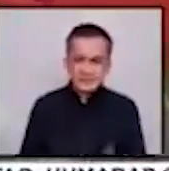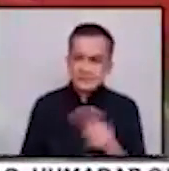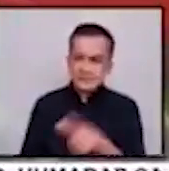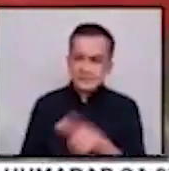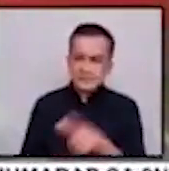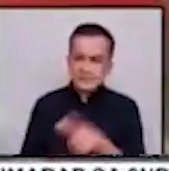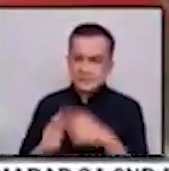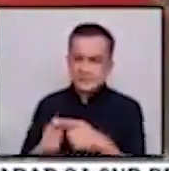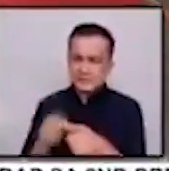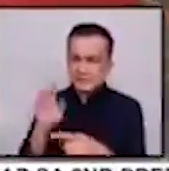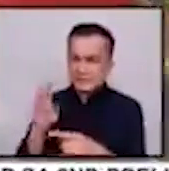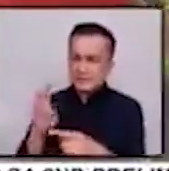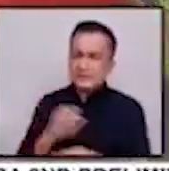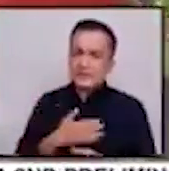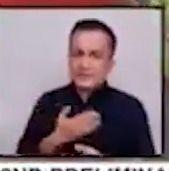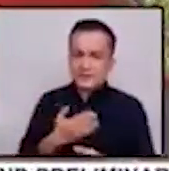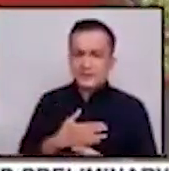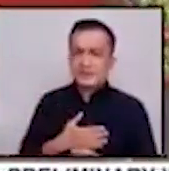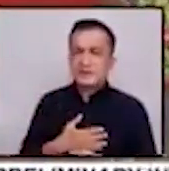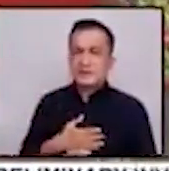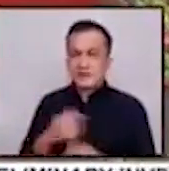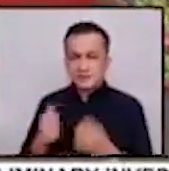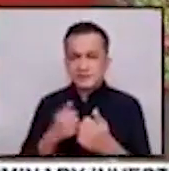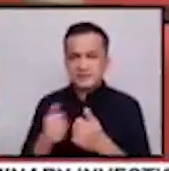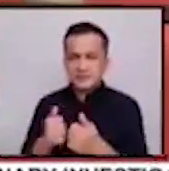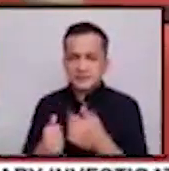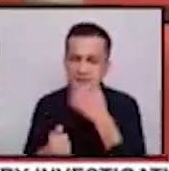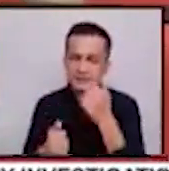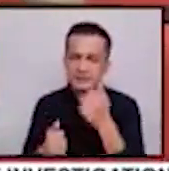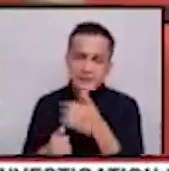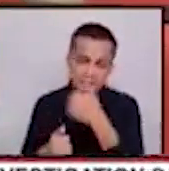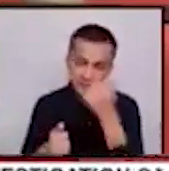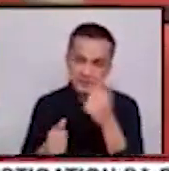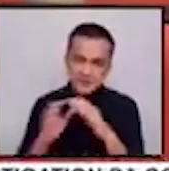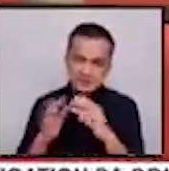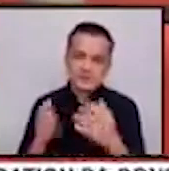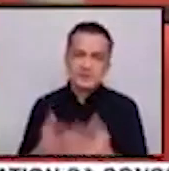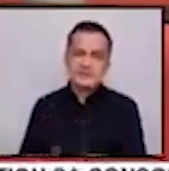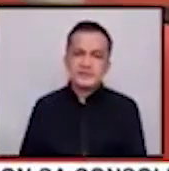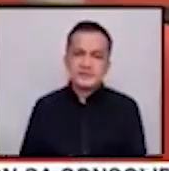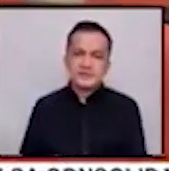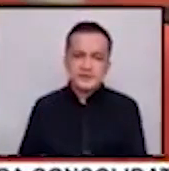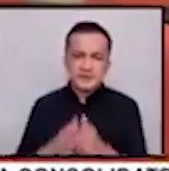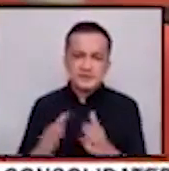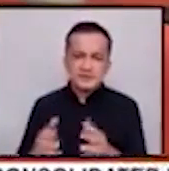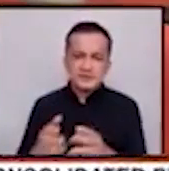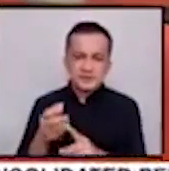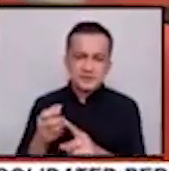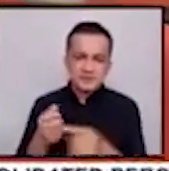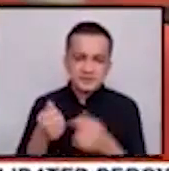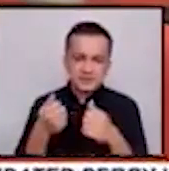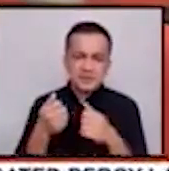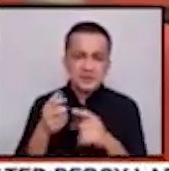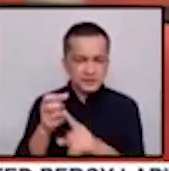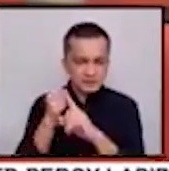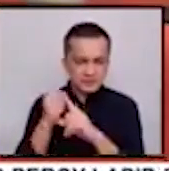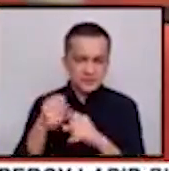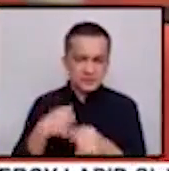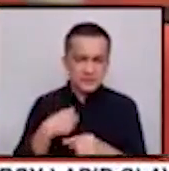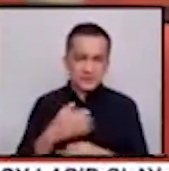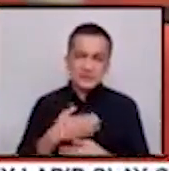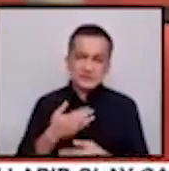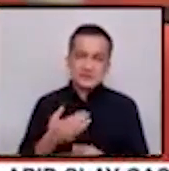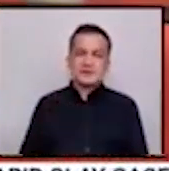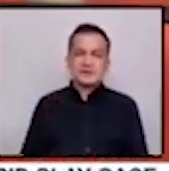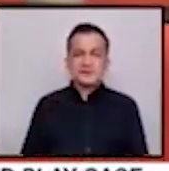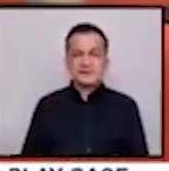achievement na yun. Imagine, competing with the best of the best around the world. Malaking achievement na siya and masaya na ako niyan at that time. So, iniisip ko na